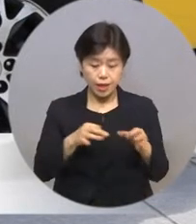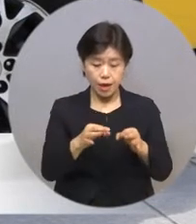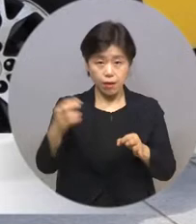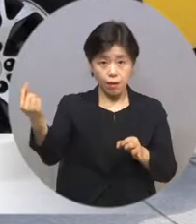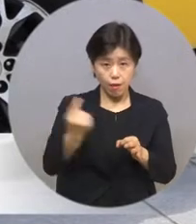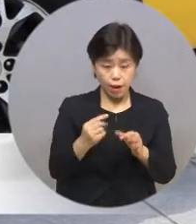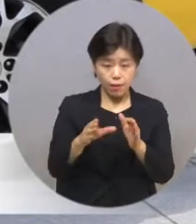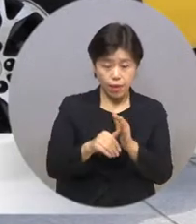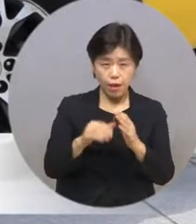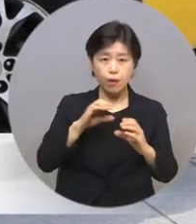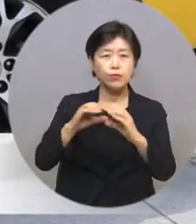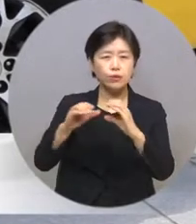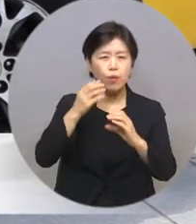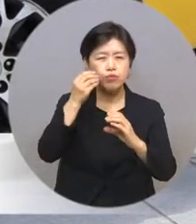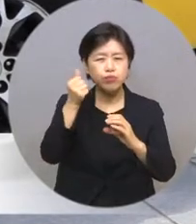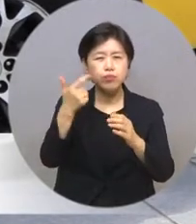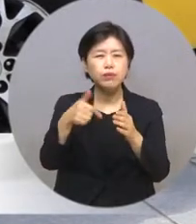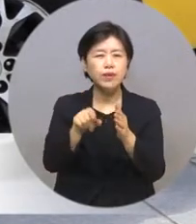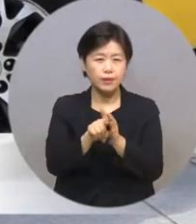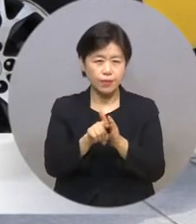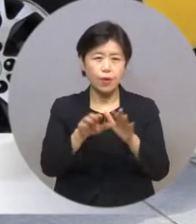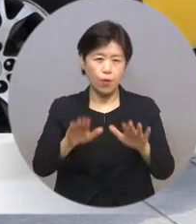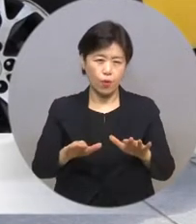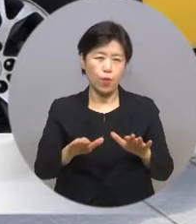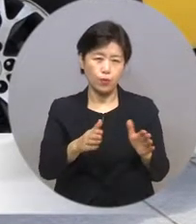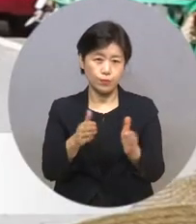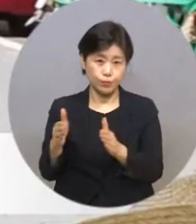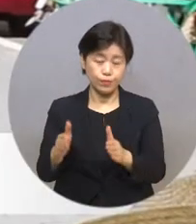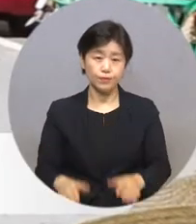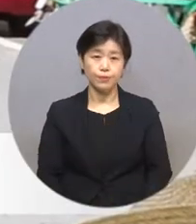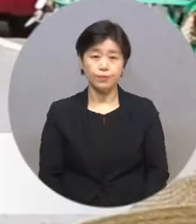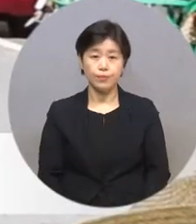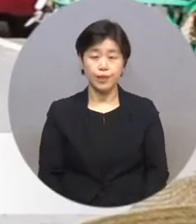이용할 수 있게끔 하려고 하는 취지가 있습니다